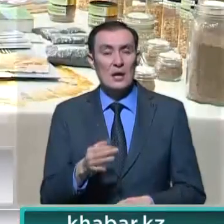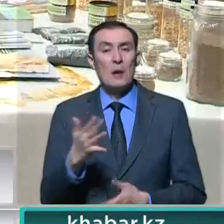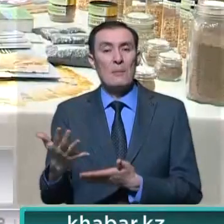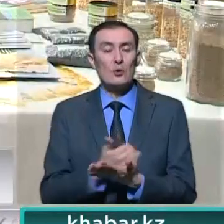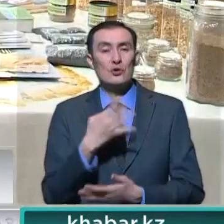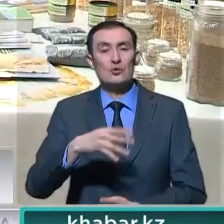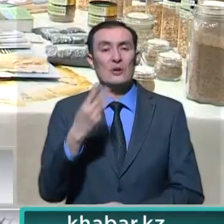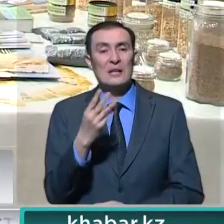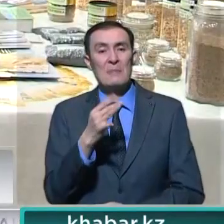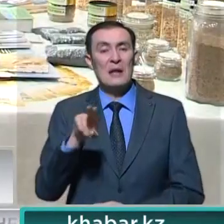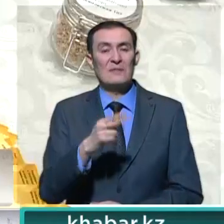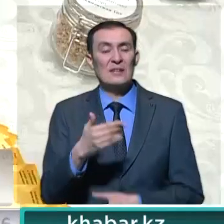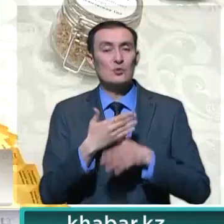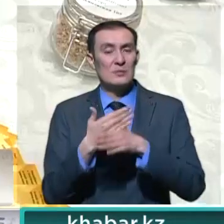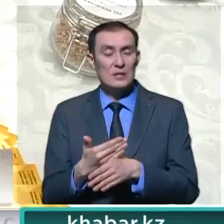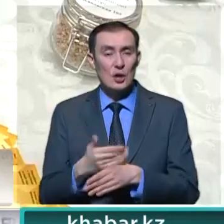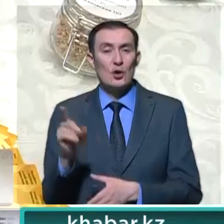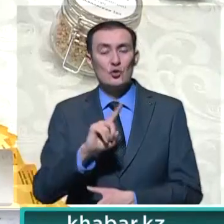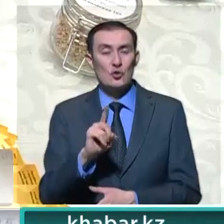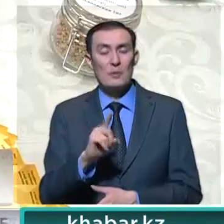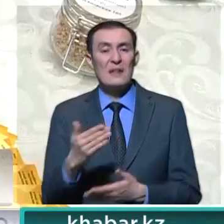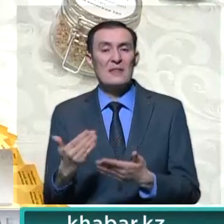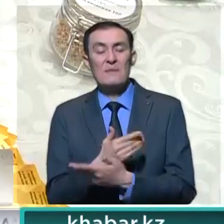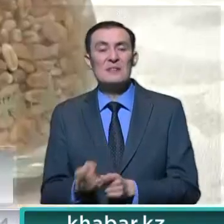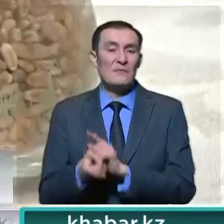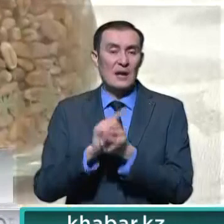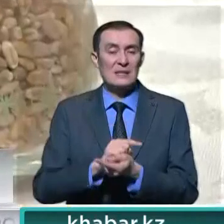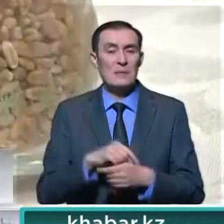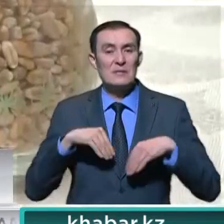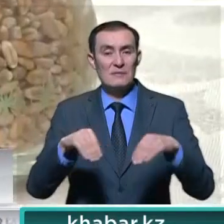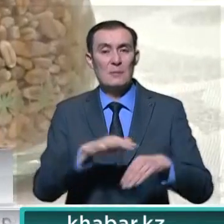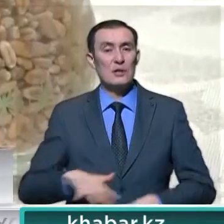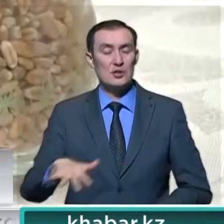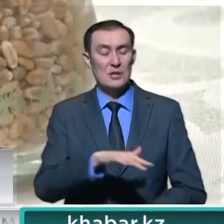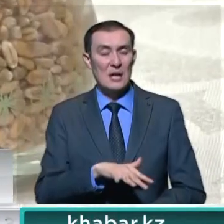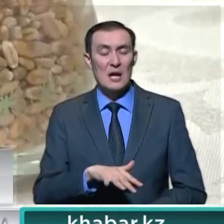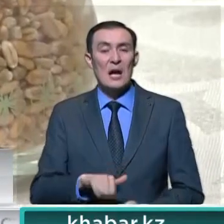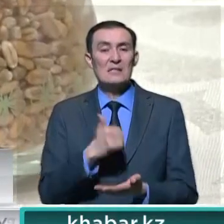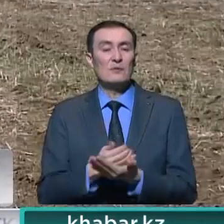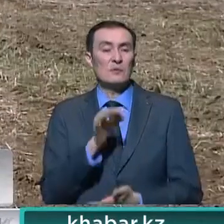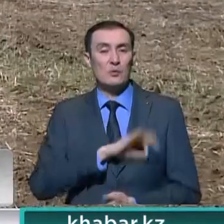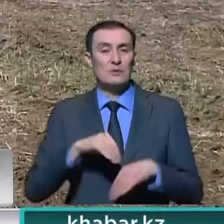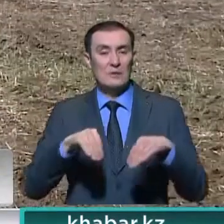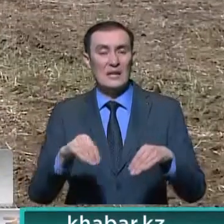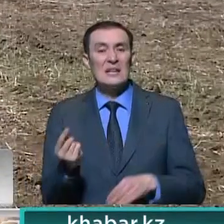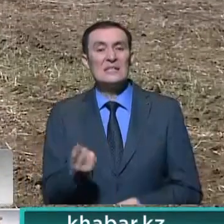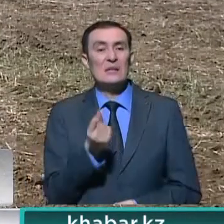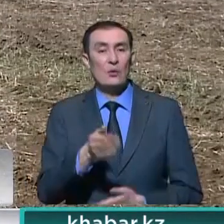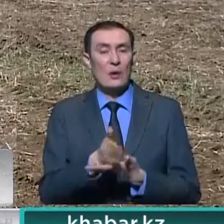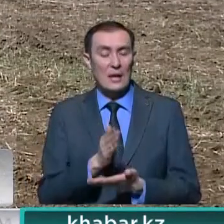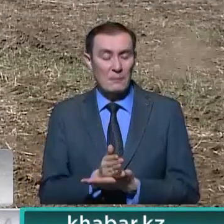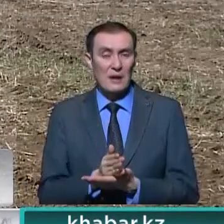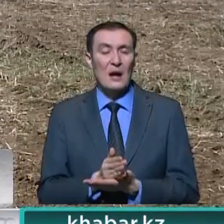получат 43 миллиарда тенге субсидий для диверсификации посевных площадей. Основной культурой там остаются зерновые. В